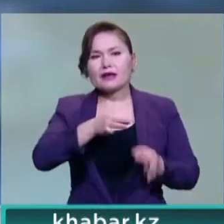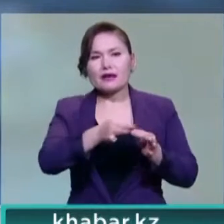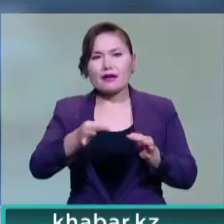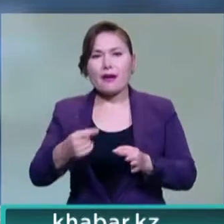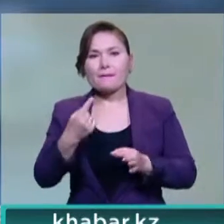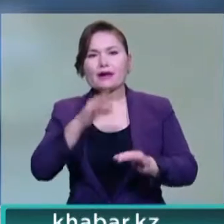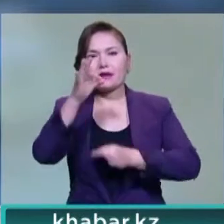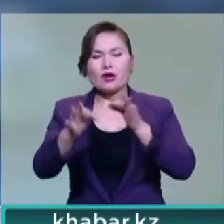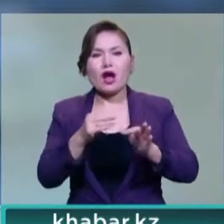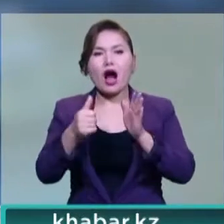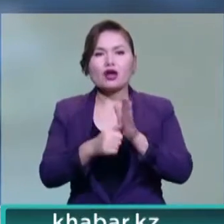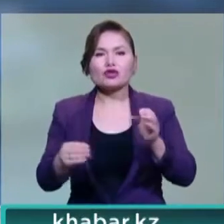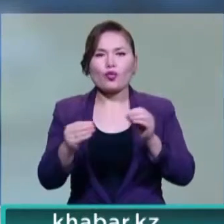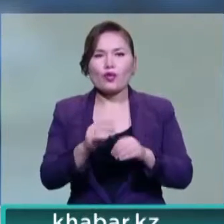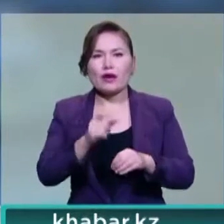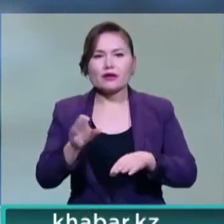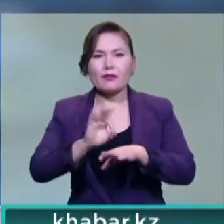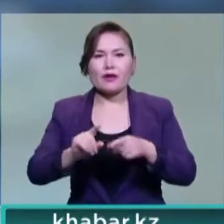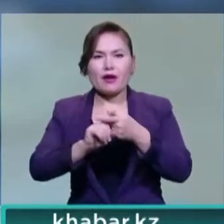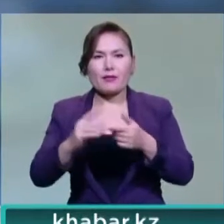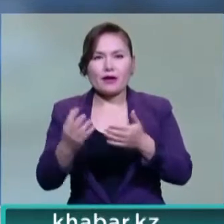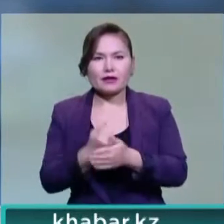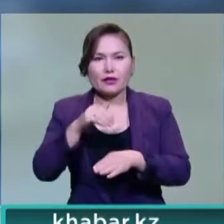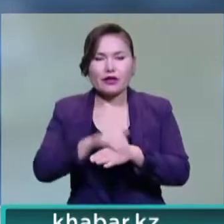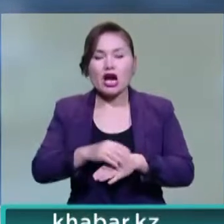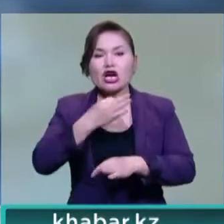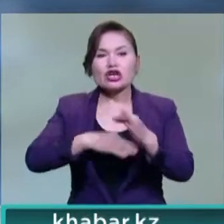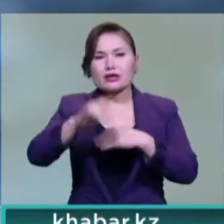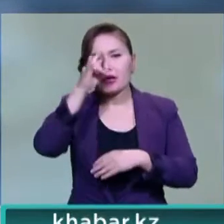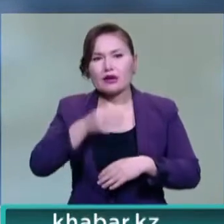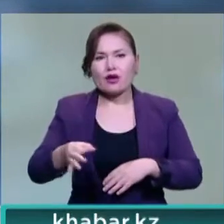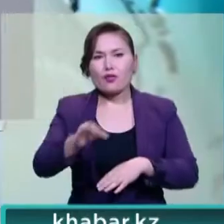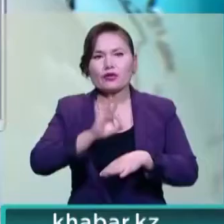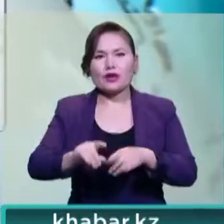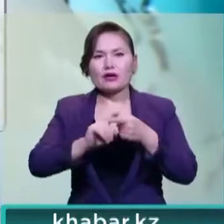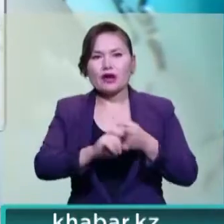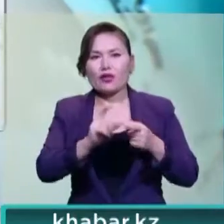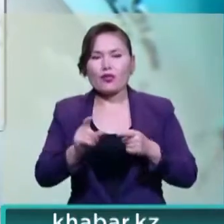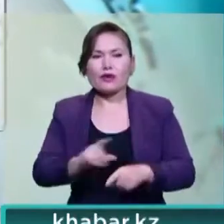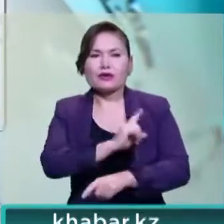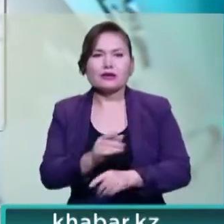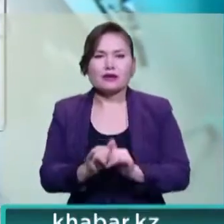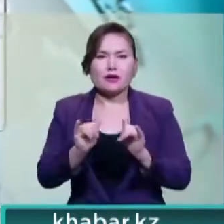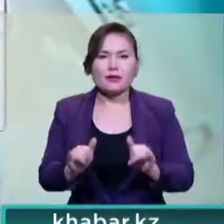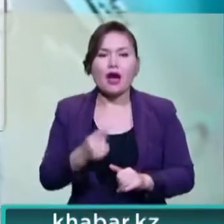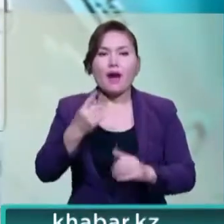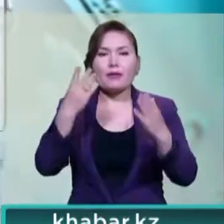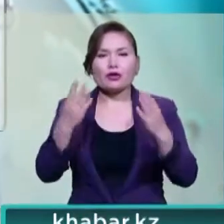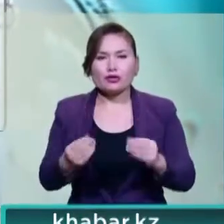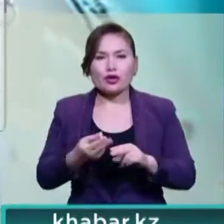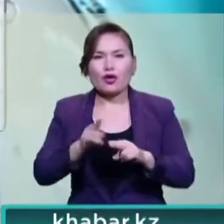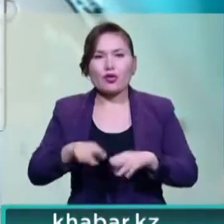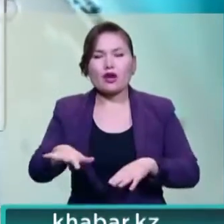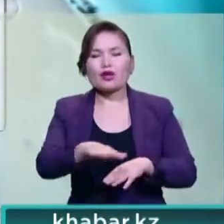Қазақстанда бір тәулікте 610 адамнан коронавирус табылды. Шығыс Қазақстан облысында ауру жұқтырғандар көбейіп барады. Бір күнде